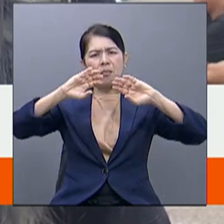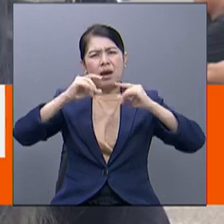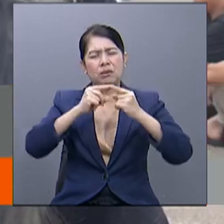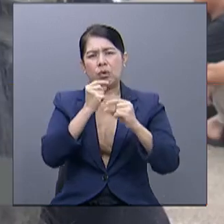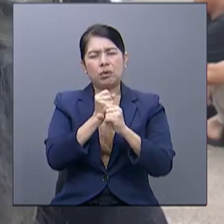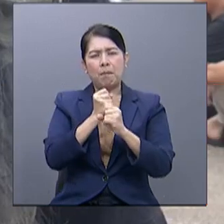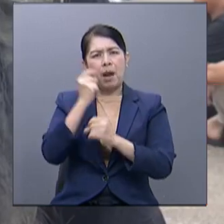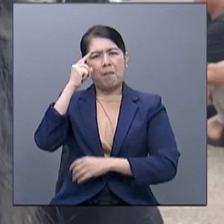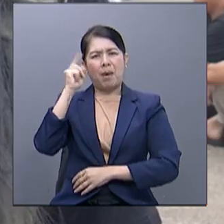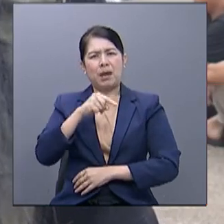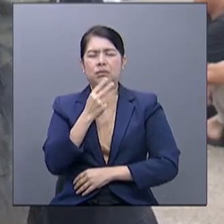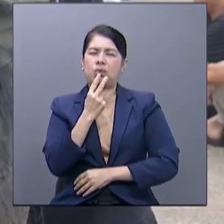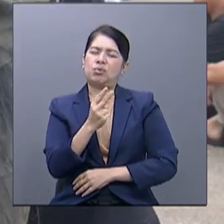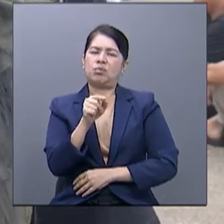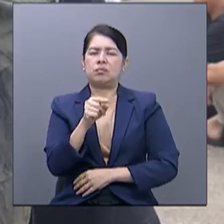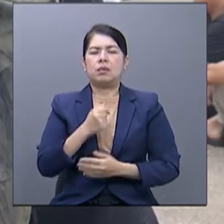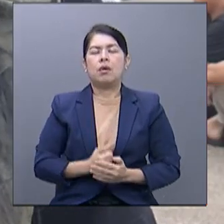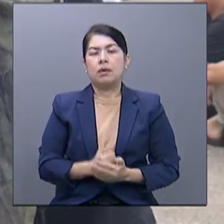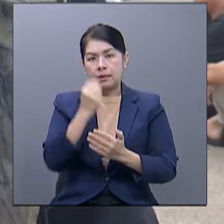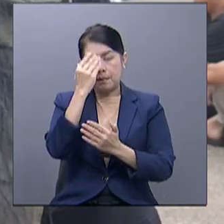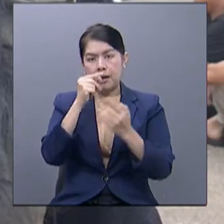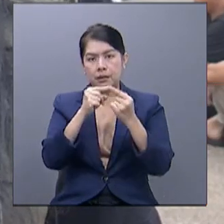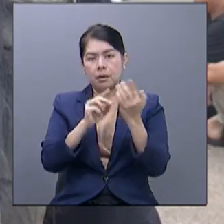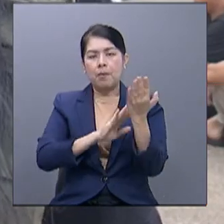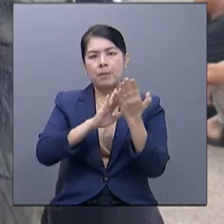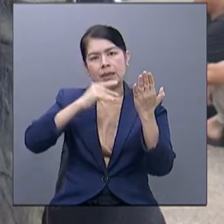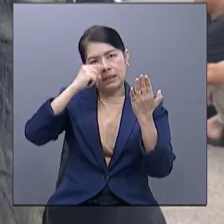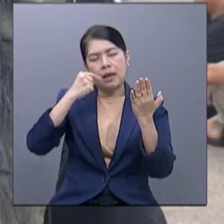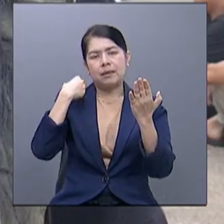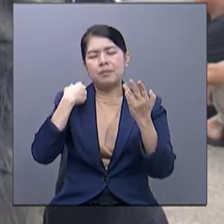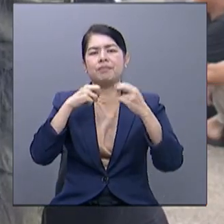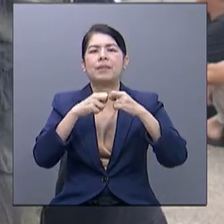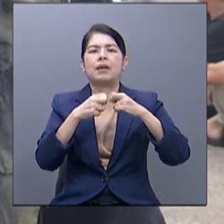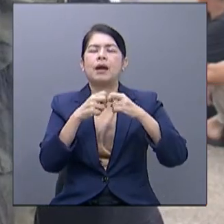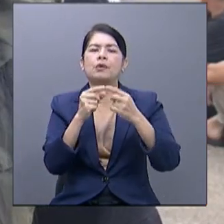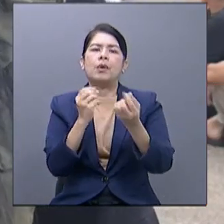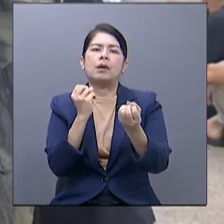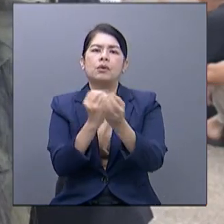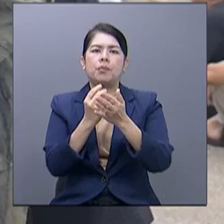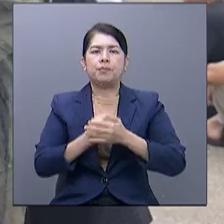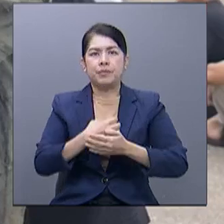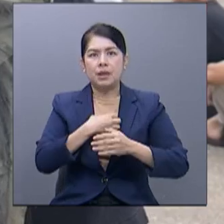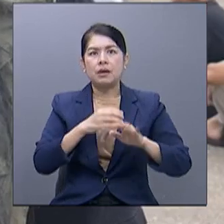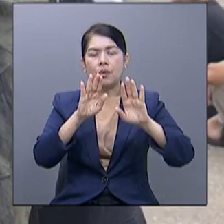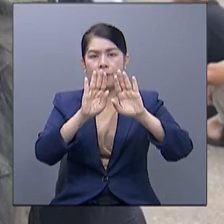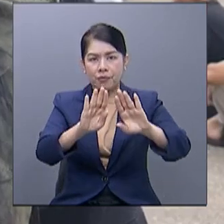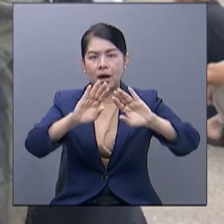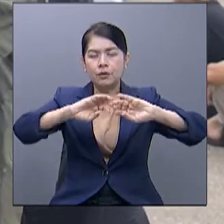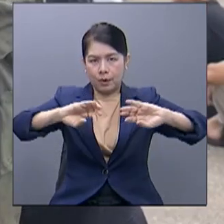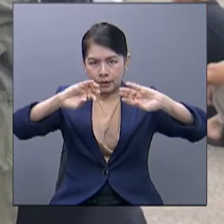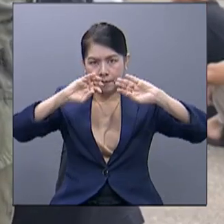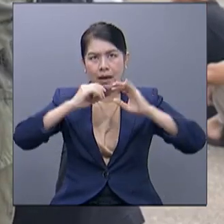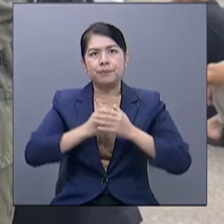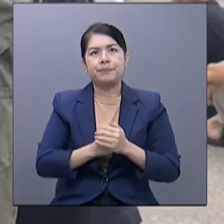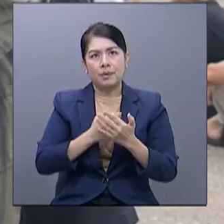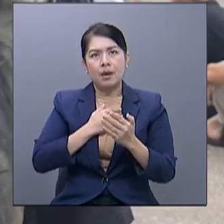าเชื่อถือหรือว่าทำงานไม่เป็นฉะนั้นประเทศเราจะเสียเครดิตนะอันนี้ก็คือว่าฝากให้สำหรับผู้หลักผู้ใหญ่ซึ่งจริงๆก็ได้พูดคุยกันต